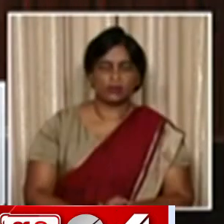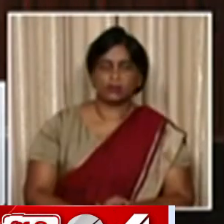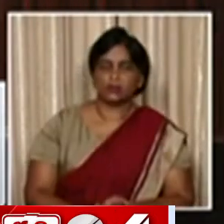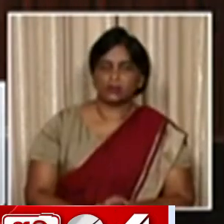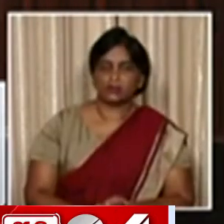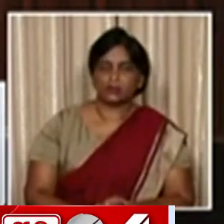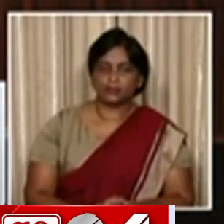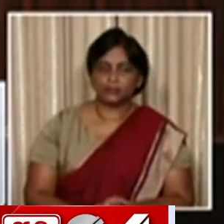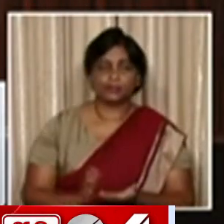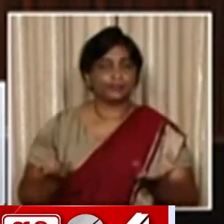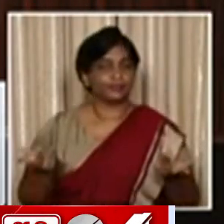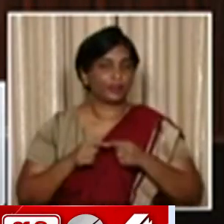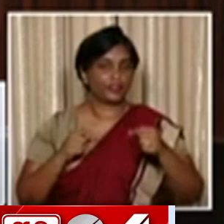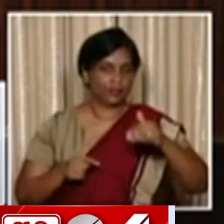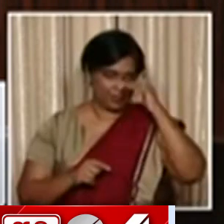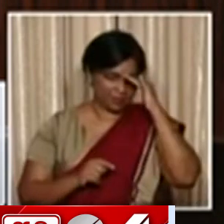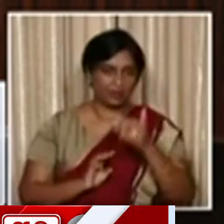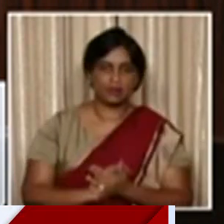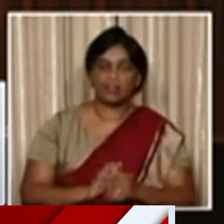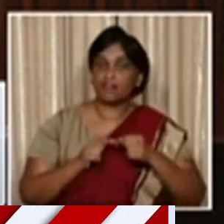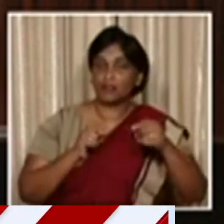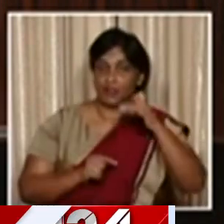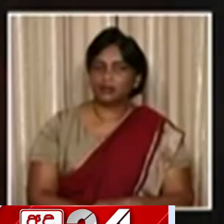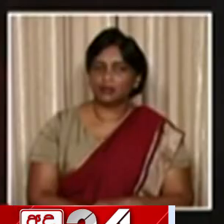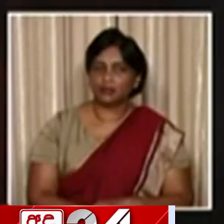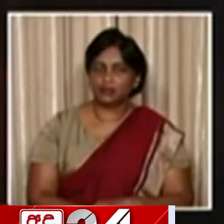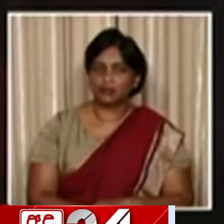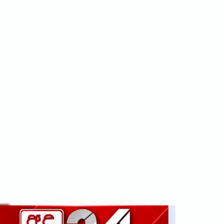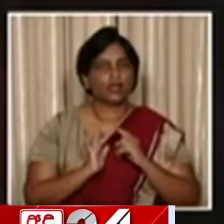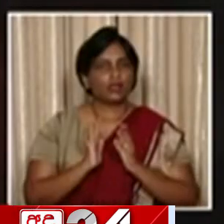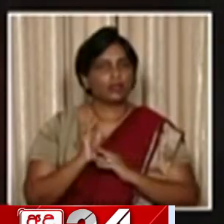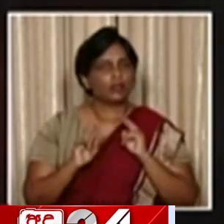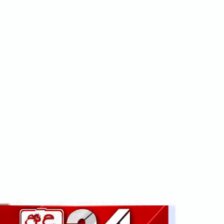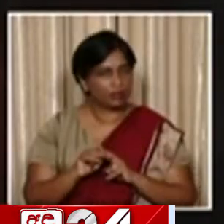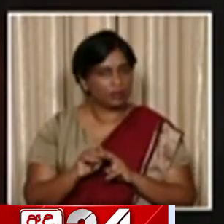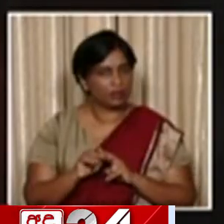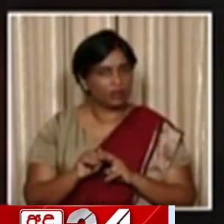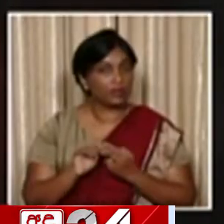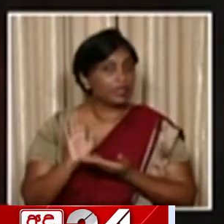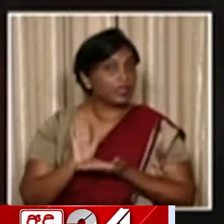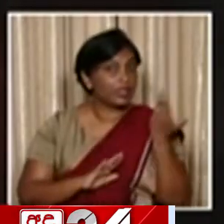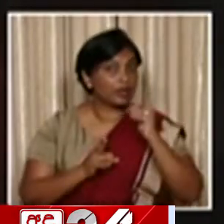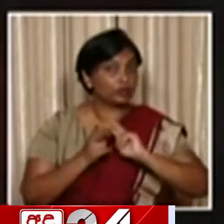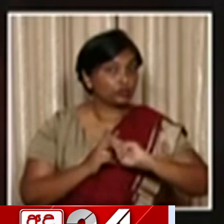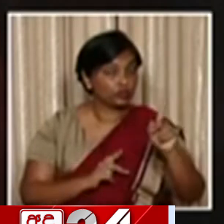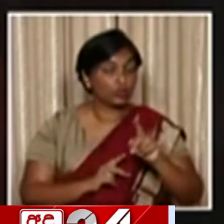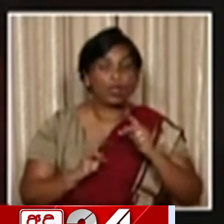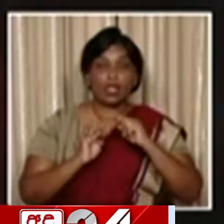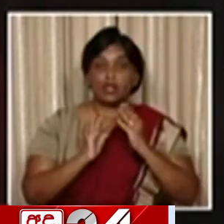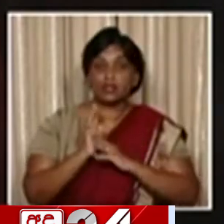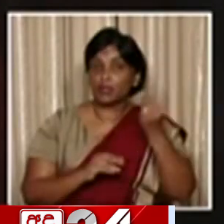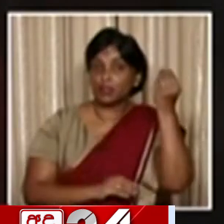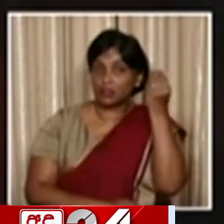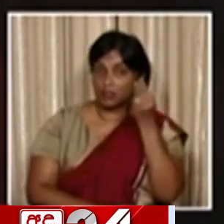ස්තුතියි උදේ ඉගෙන විපක්ෂ නායකතුමනි ඔව් විපක්ෂ නායකතුමා මොකද්ද කියන්නේ IMF එකට යන්න එපයි කියලා IMF එකෙන්